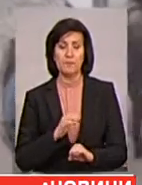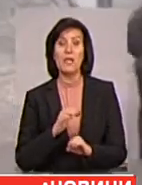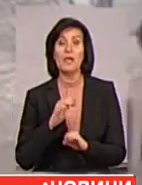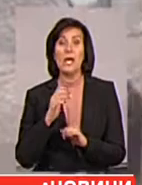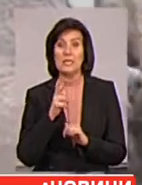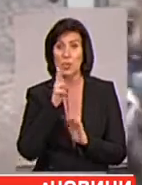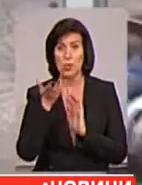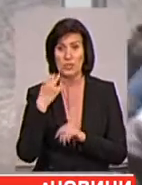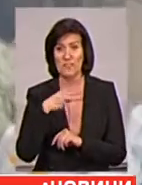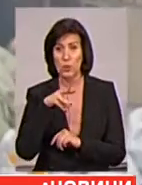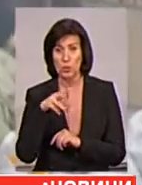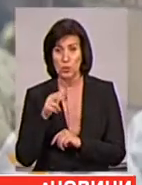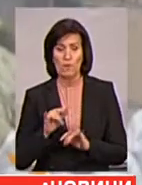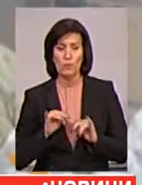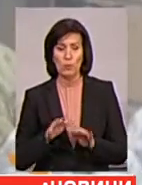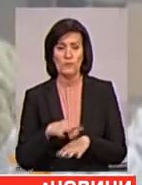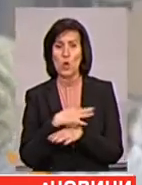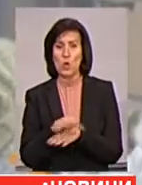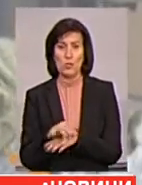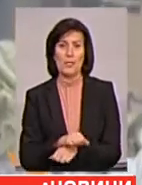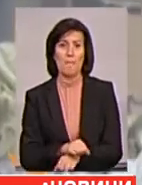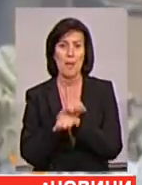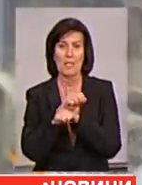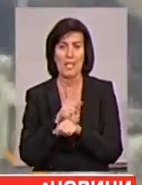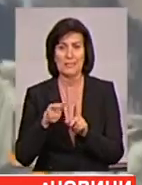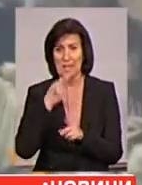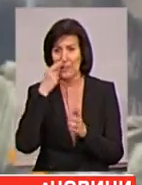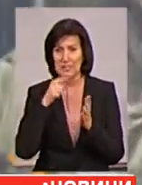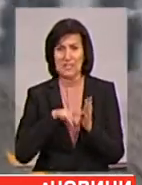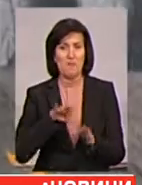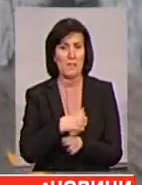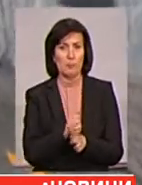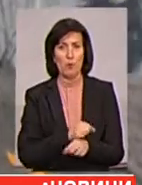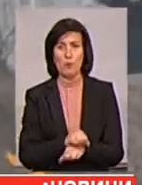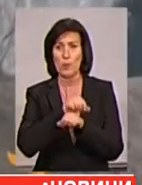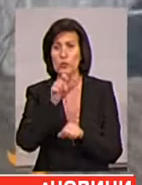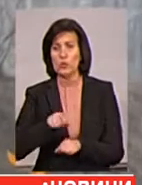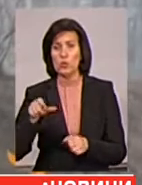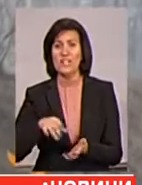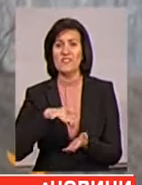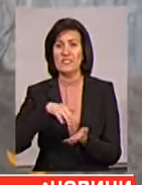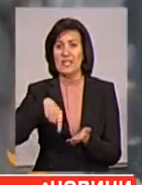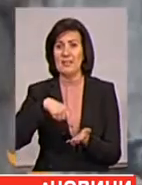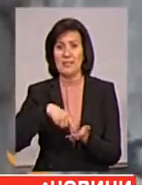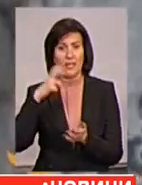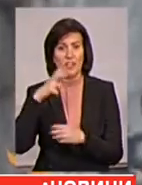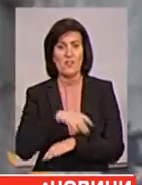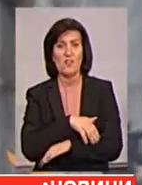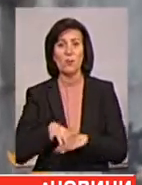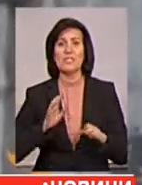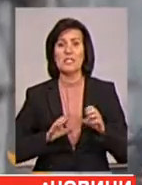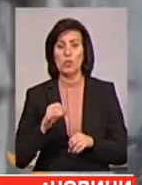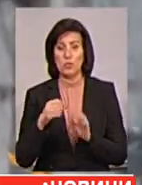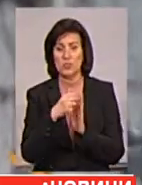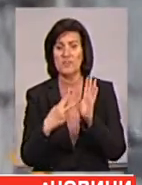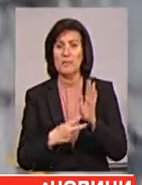Роки тому, 20 лютого, відбувся розстріл Майдану. Снайпери цілили в беззбройних протестувальників у центрі Києва на вулиці Інститутській. О